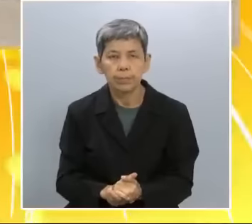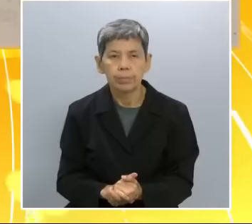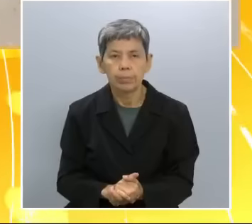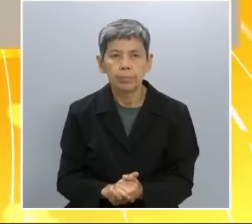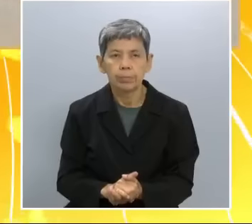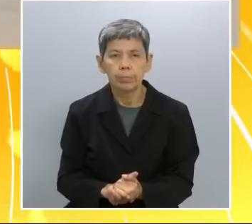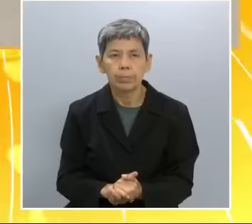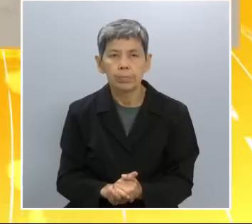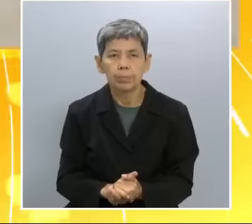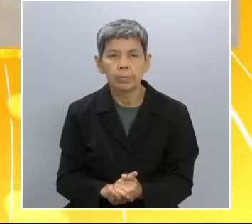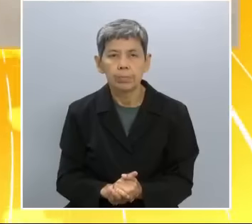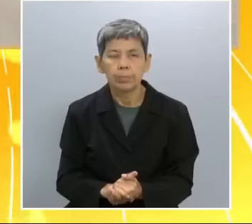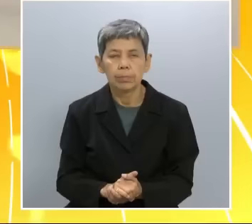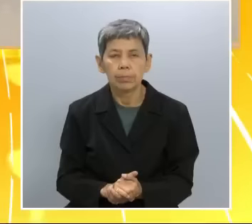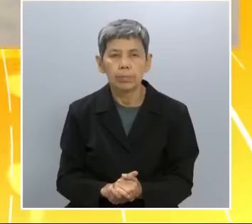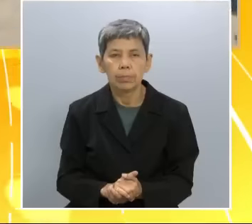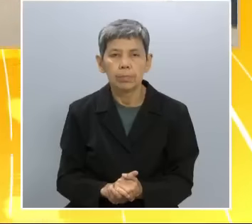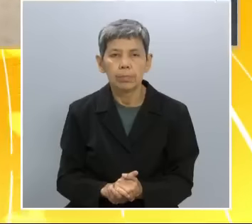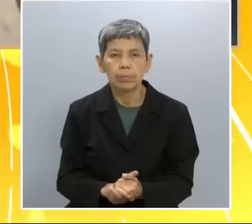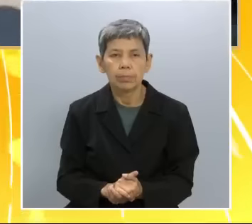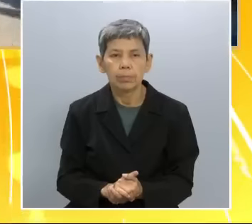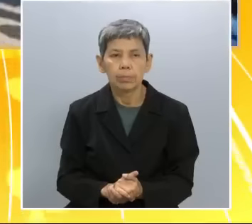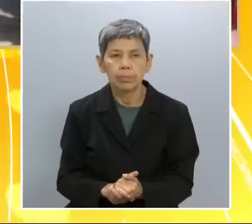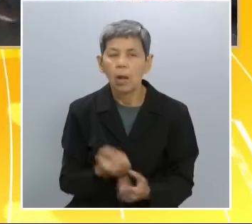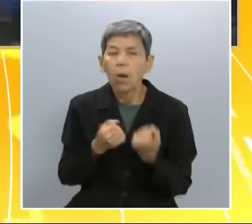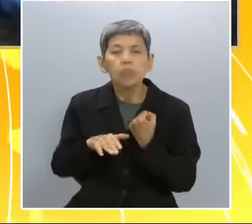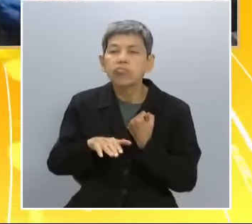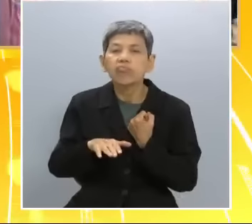ชาชนมา ไม่จอดนะคะ เ